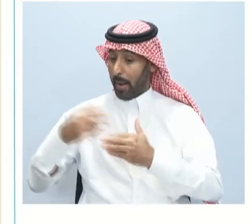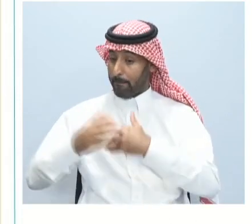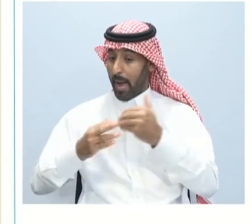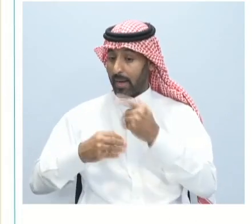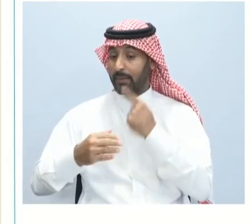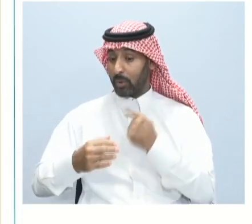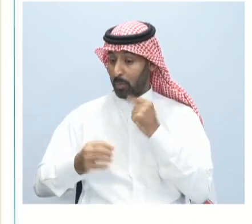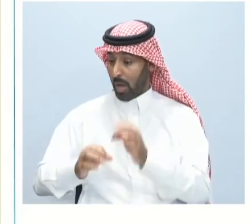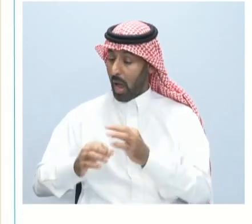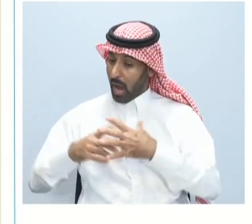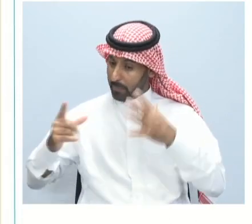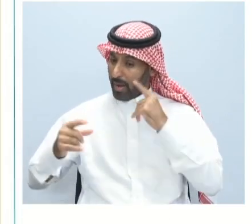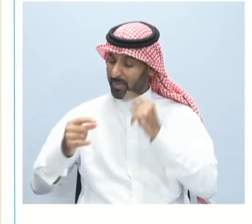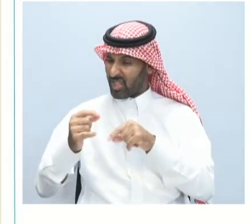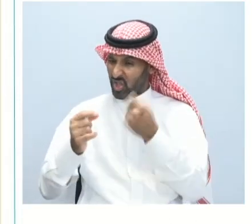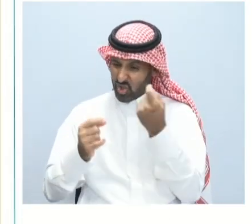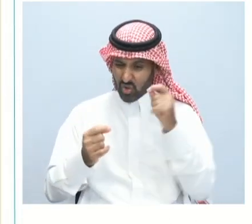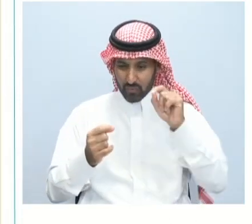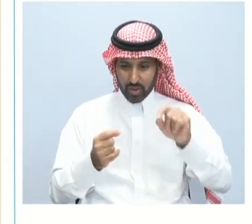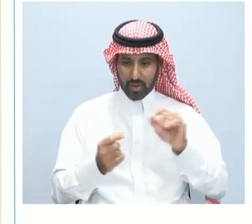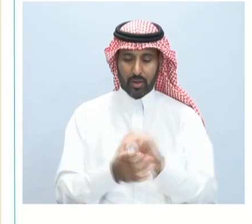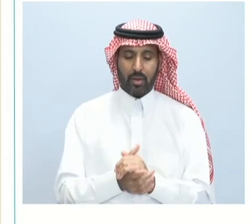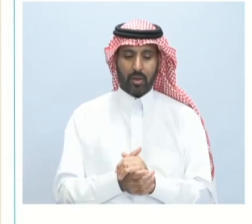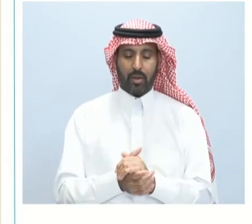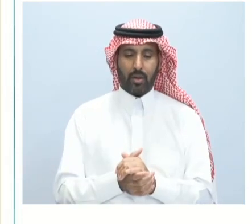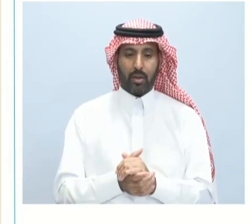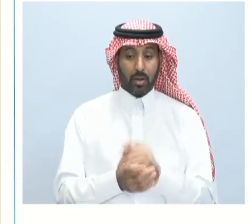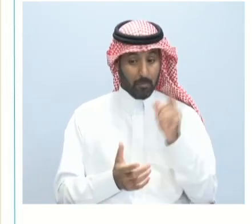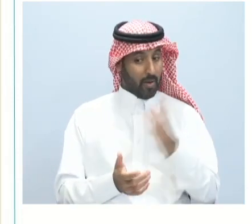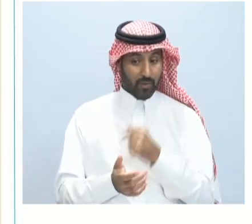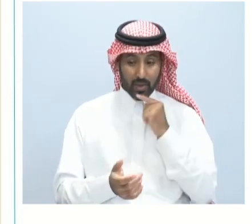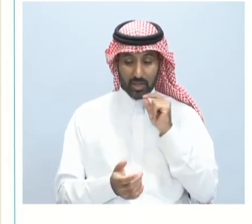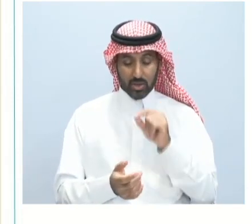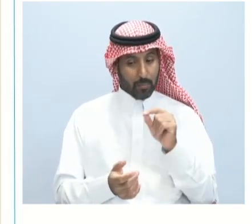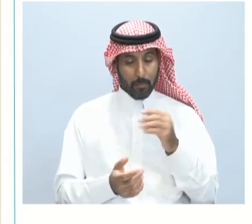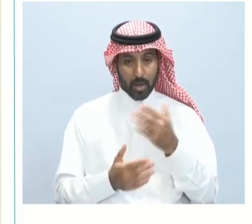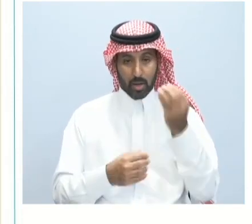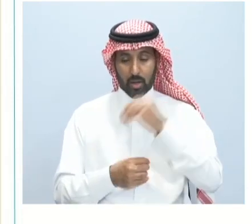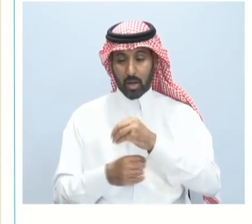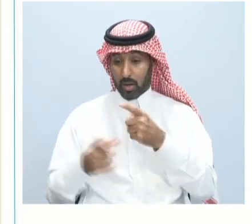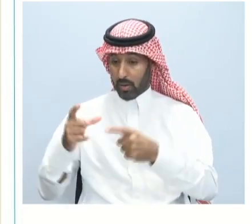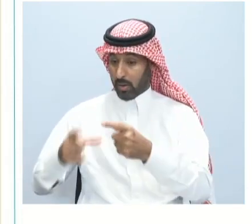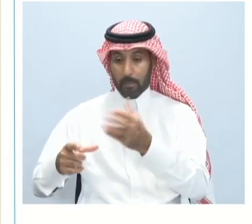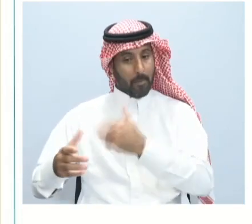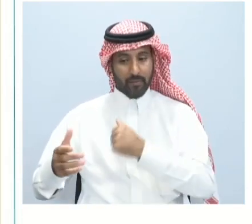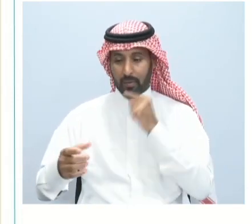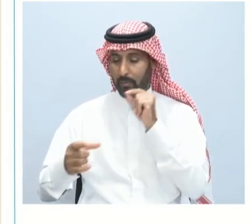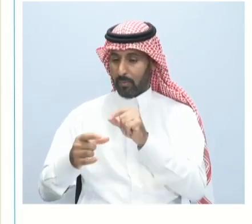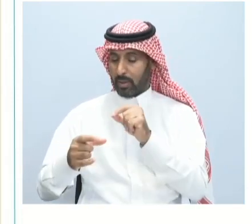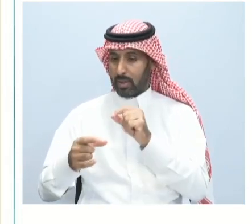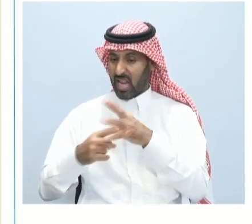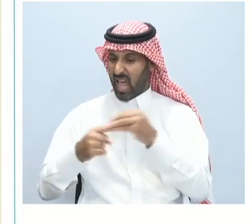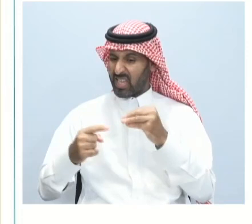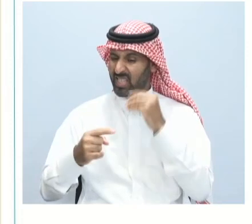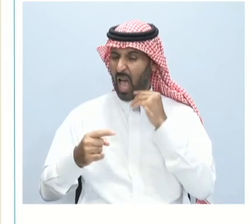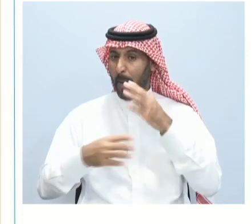المطلوبه هل هي اكبر من الصفر اي هل ما زال هناك مهارات الى الان لم تغطى اكبر من الصفر اي الى الان ما زال عندنا مهارات